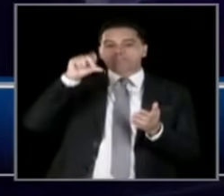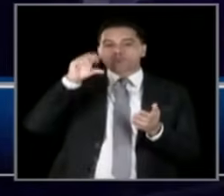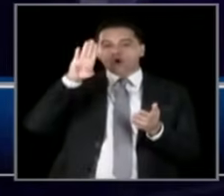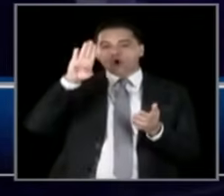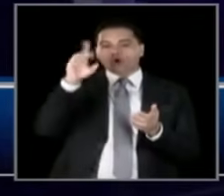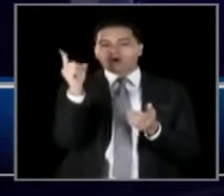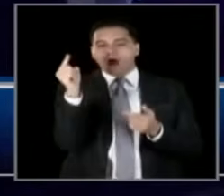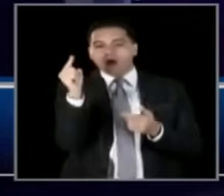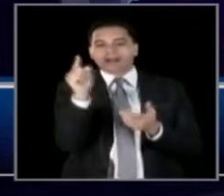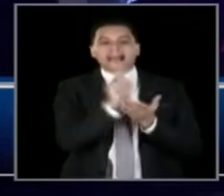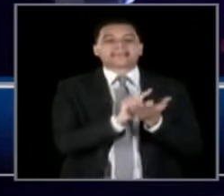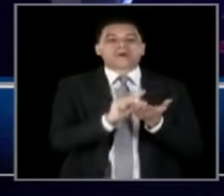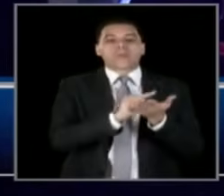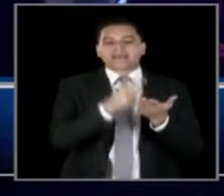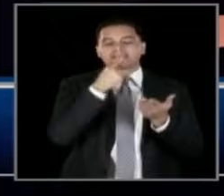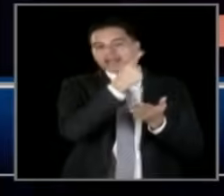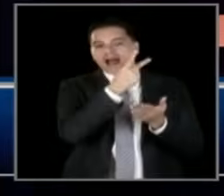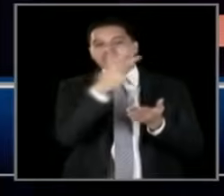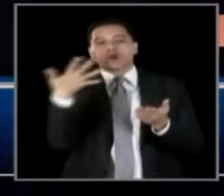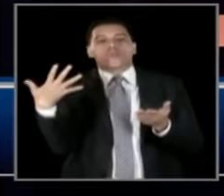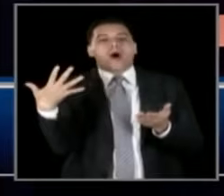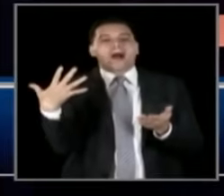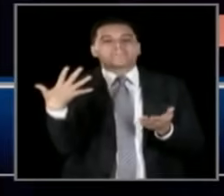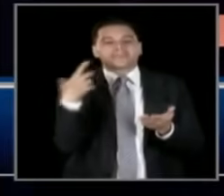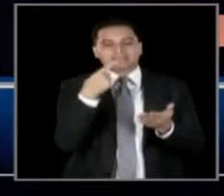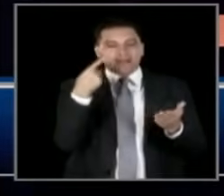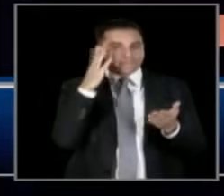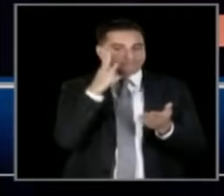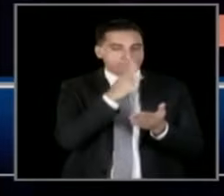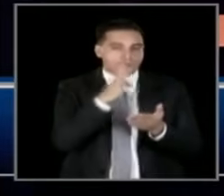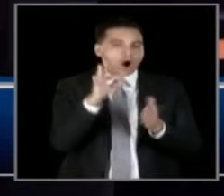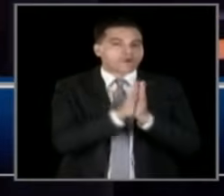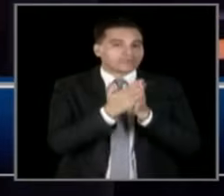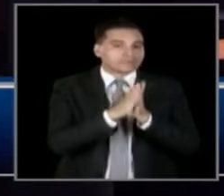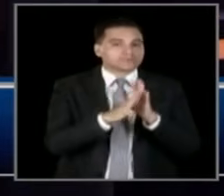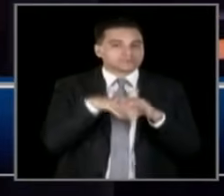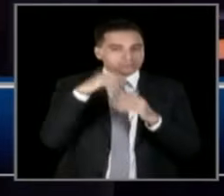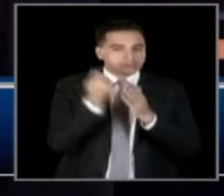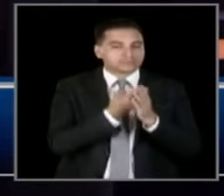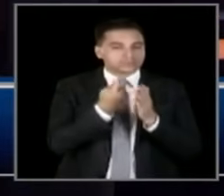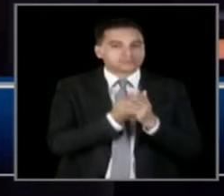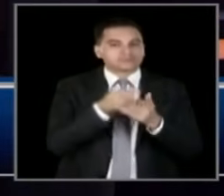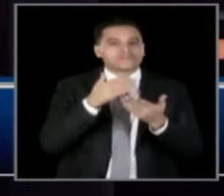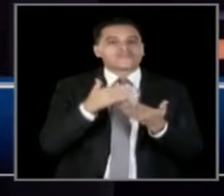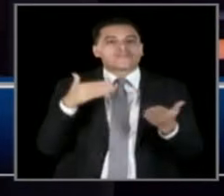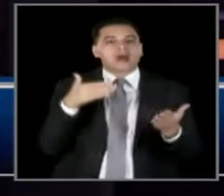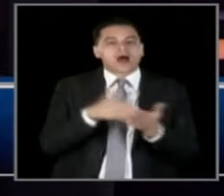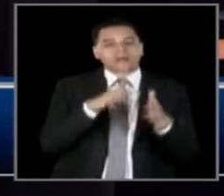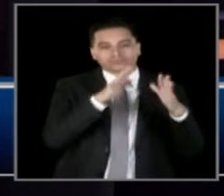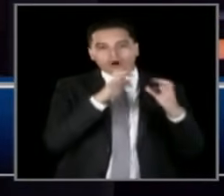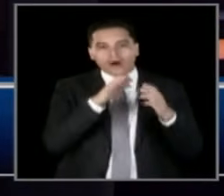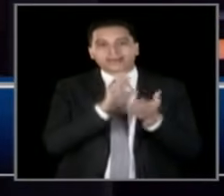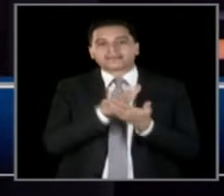كسبها عن مجمل أعماله اللي اترجمت لحوالي 30 لغة من